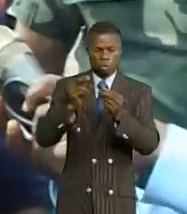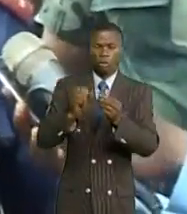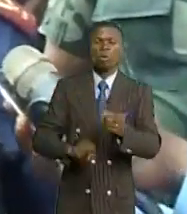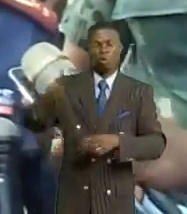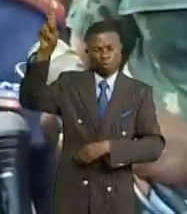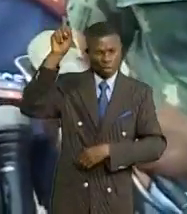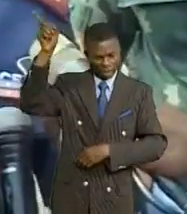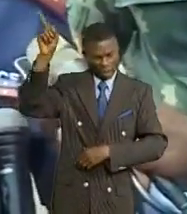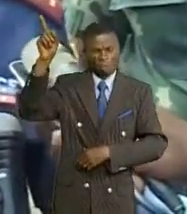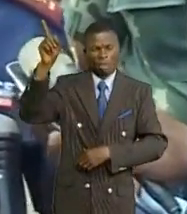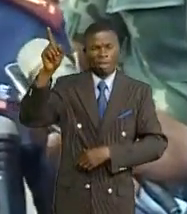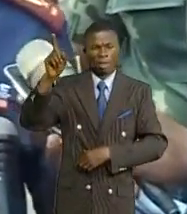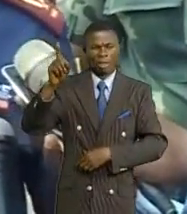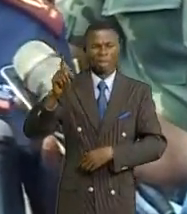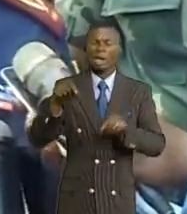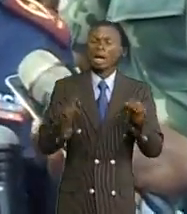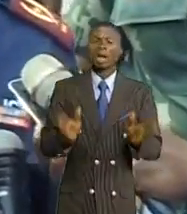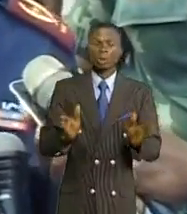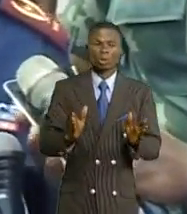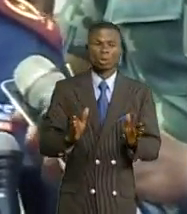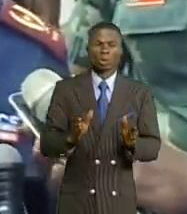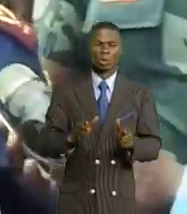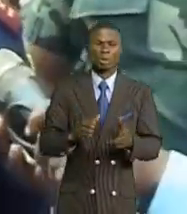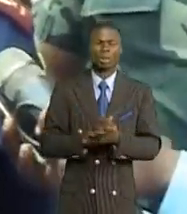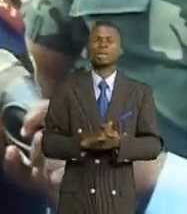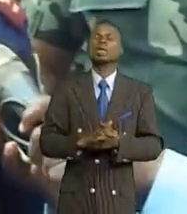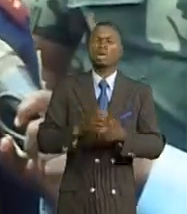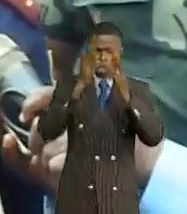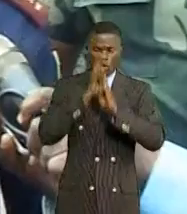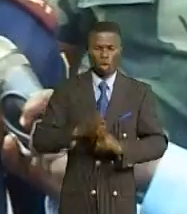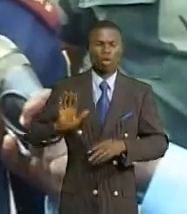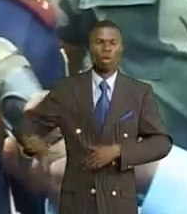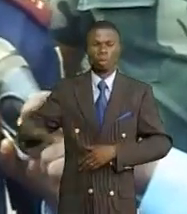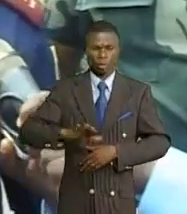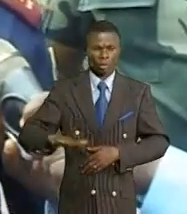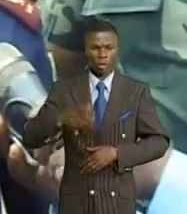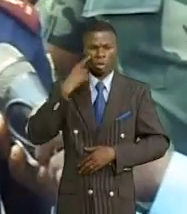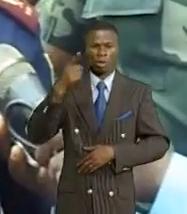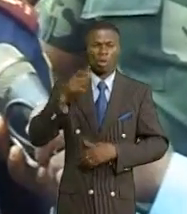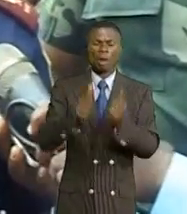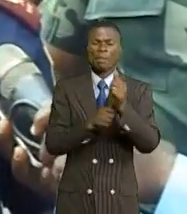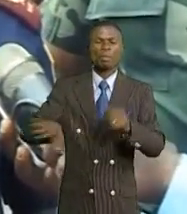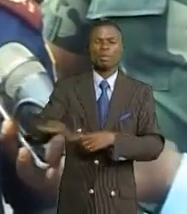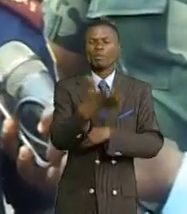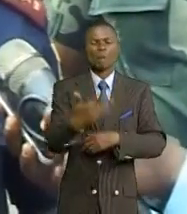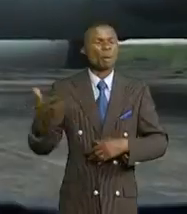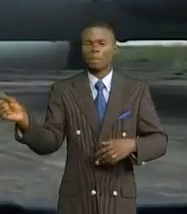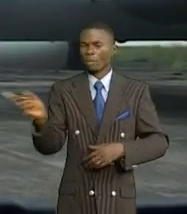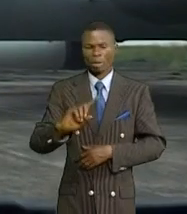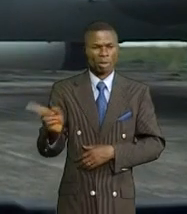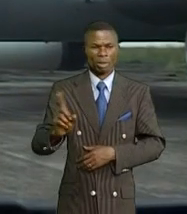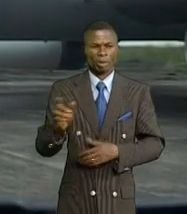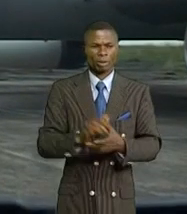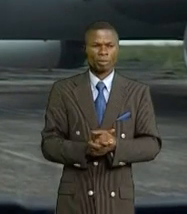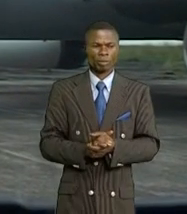aller à Kanyamakassi. Ces gens doivent disparaître, c'est le miroir de la République. On ne veut plus voir les gens trimballer sur le boulevard du 30 juin.